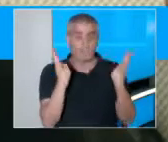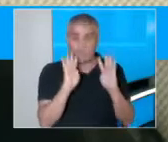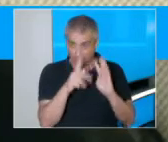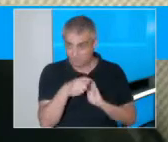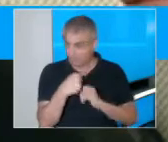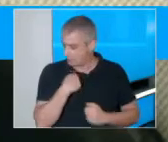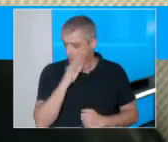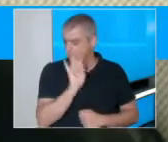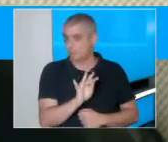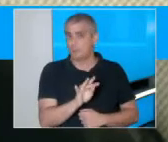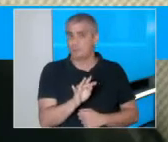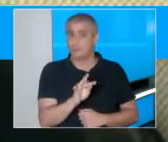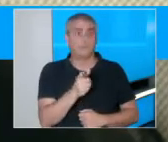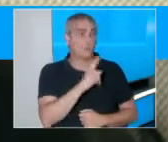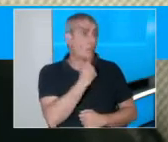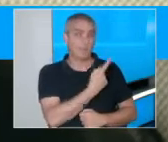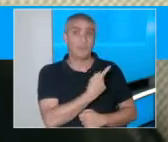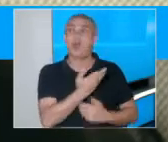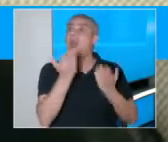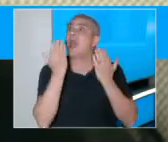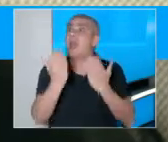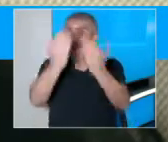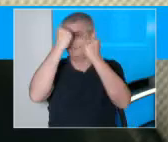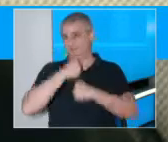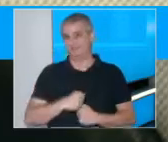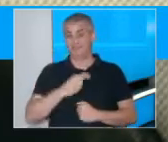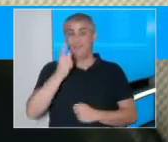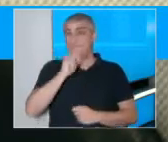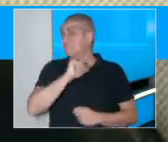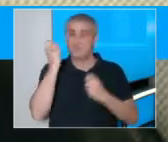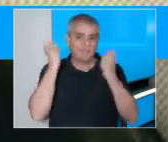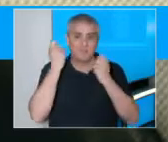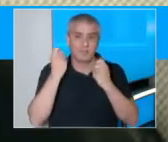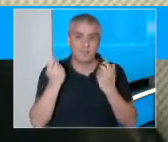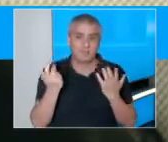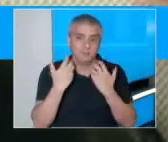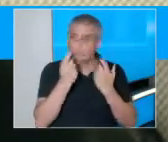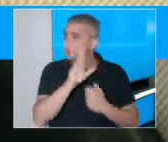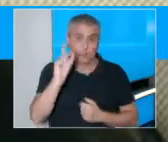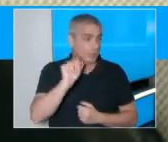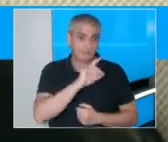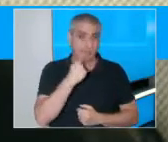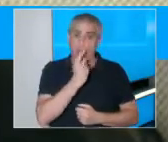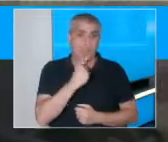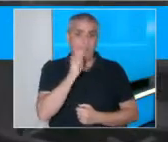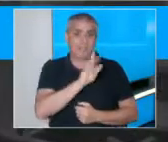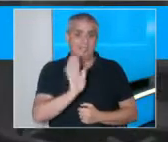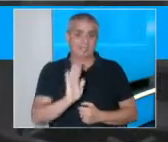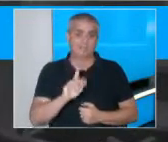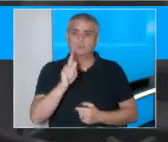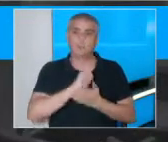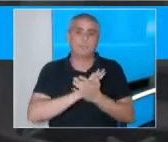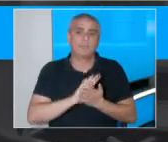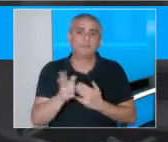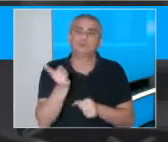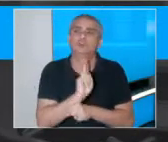זה ביטוי שאני מתנגד לו, בסדר? אגב, הוא לא אמר את זה. או! והכי מפתיע בכל הסיפור שדודי אמסלם ממש לא אמר את זה. זה